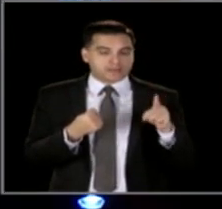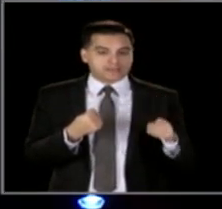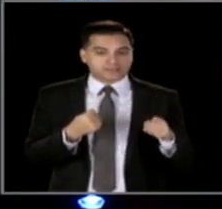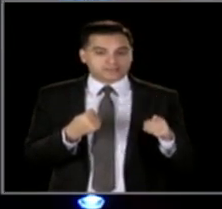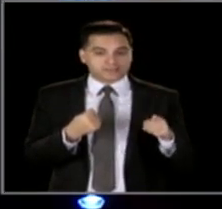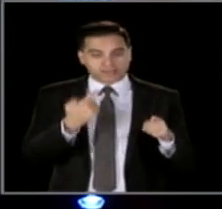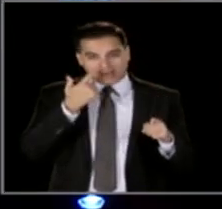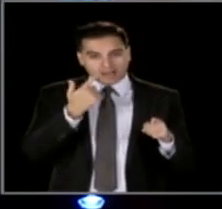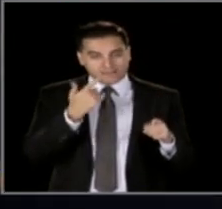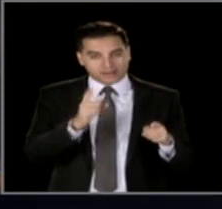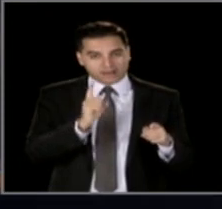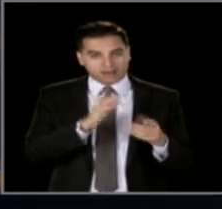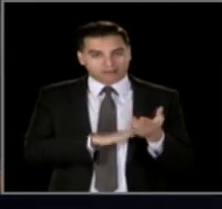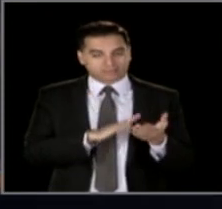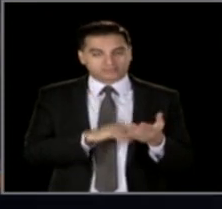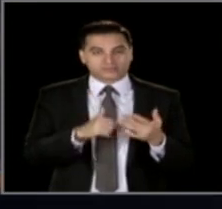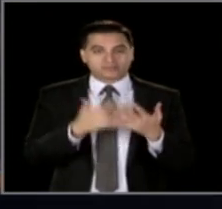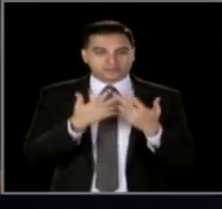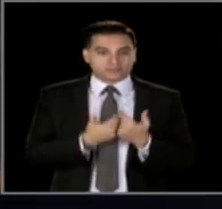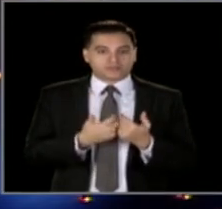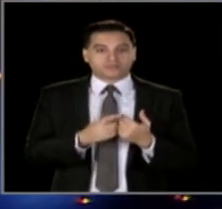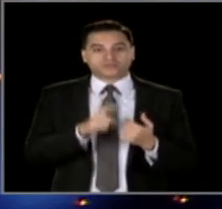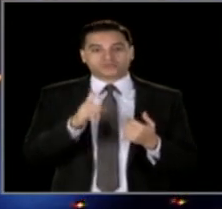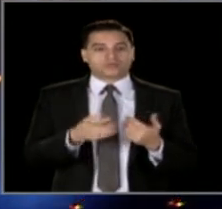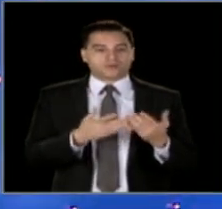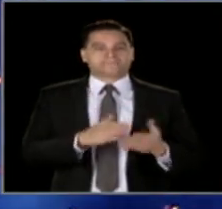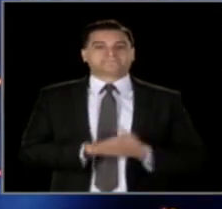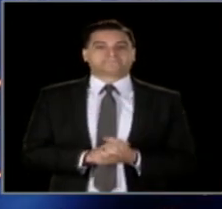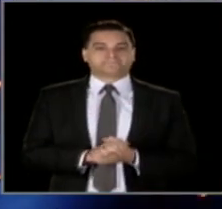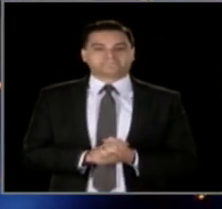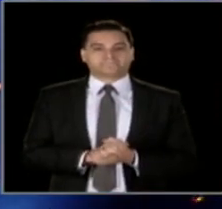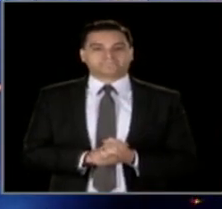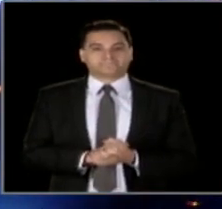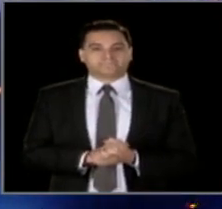المباراة تتحسم. قدرات ذهنية، والسؤال هو